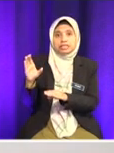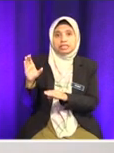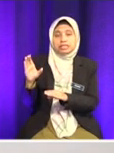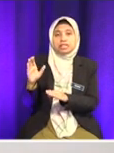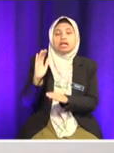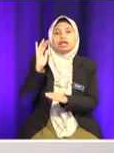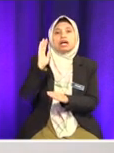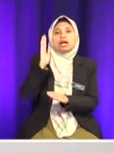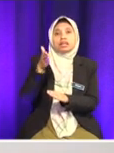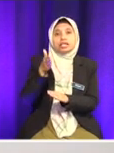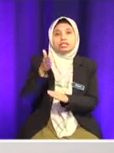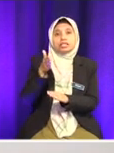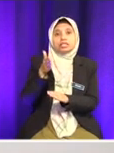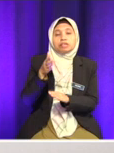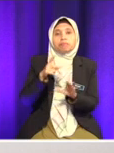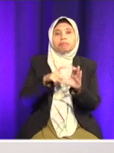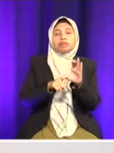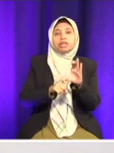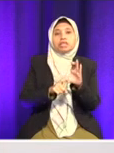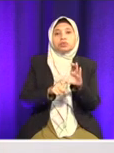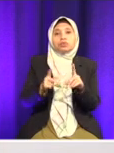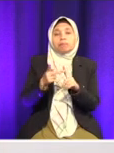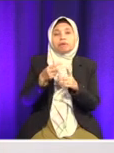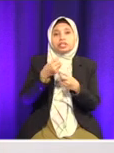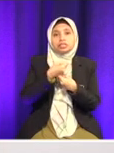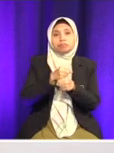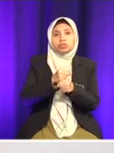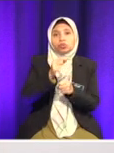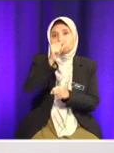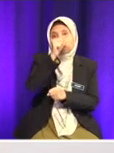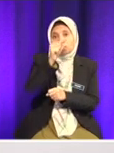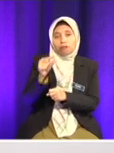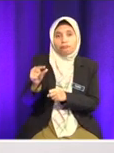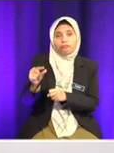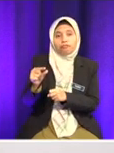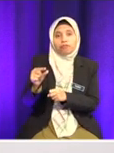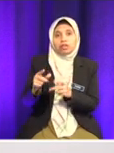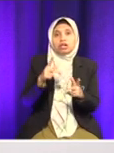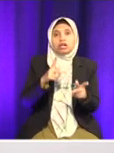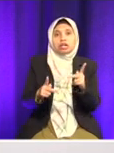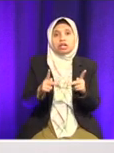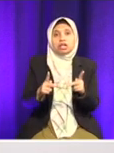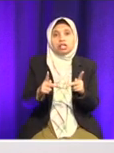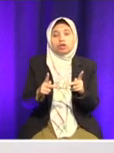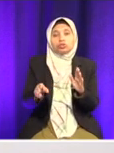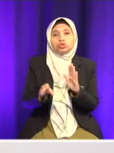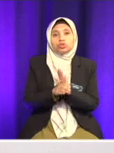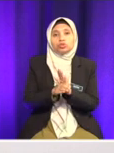diakan bergantunglah kepada bentuk grafik Jadi kalau bentuk